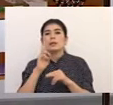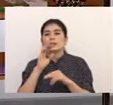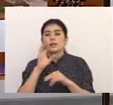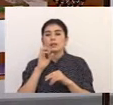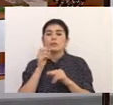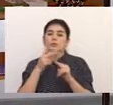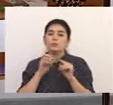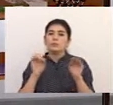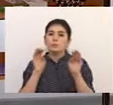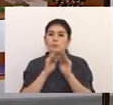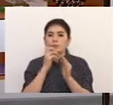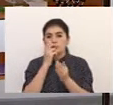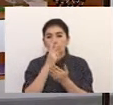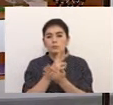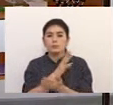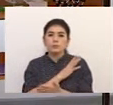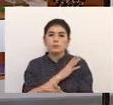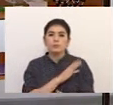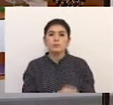kesimlik miqdoriga qarash kerak bo'ladi.